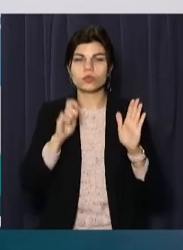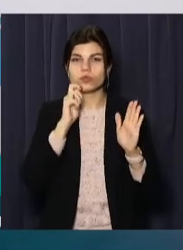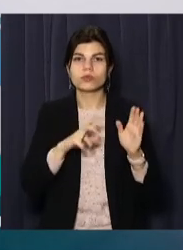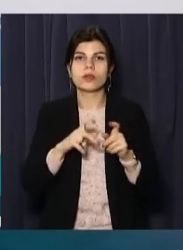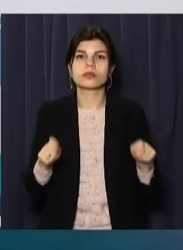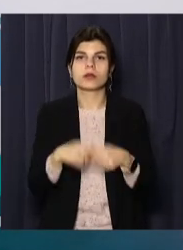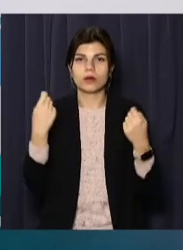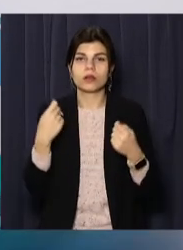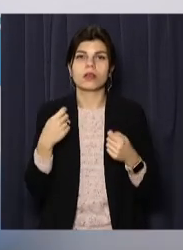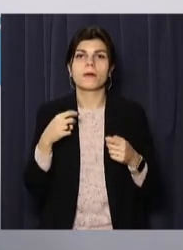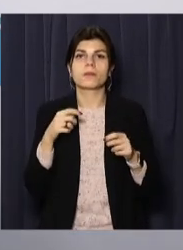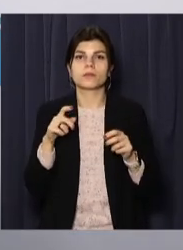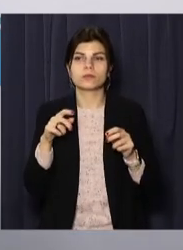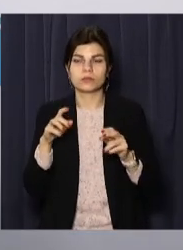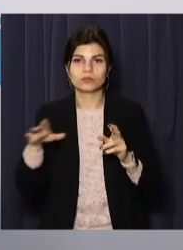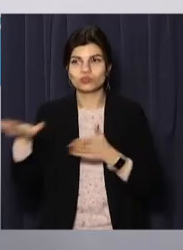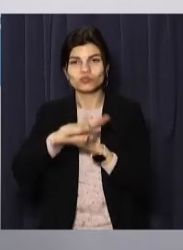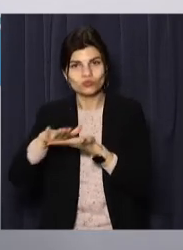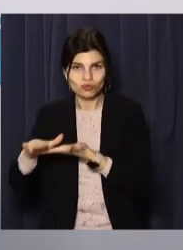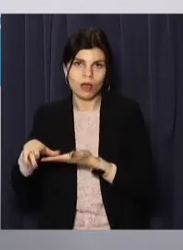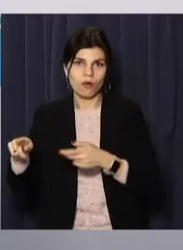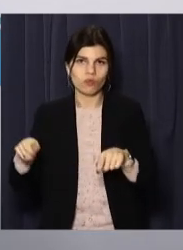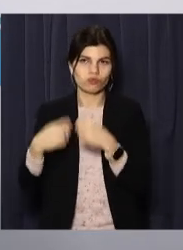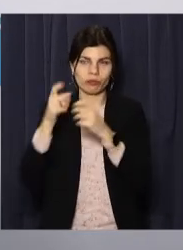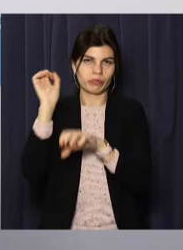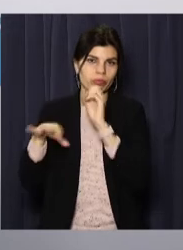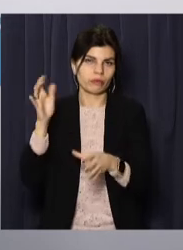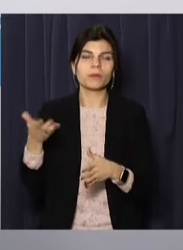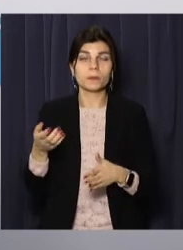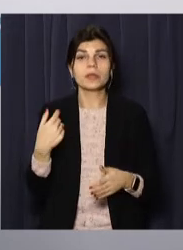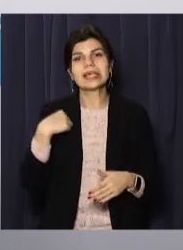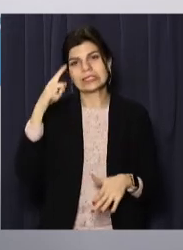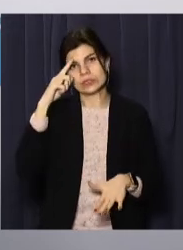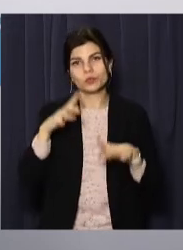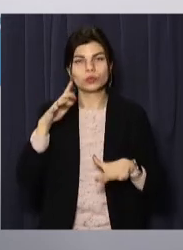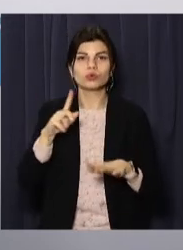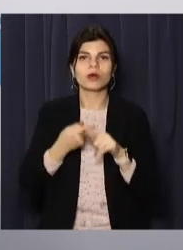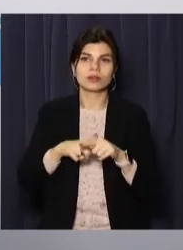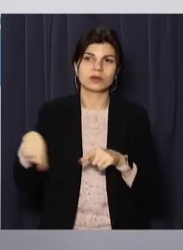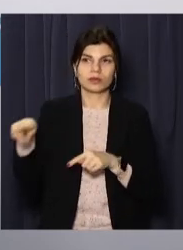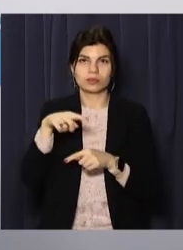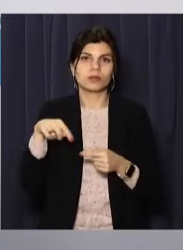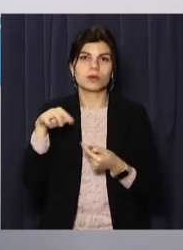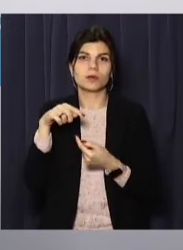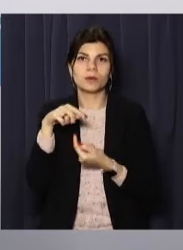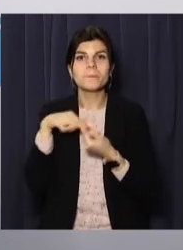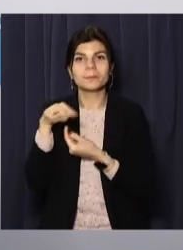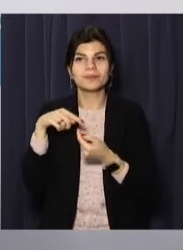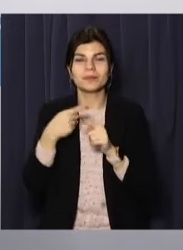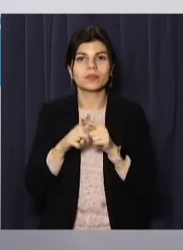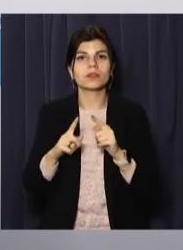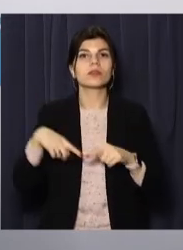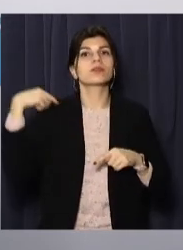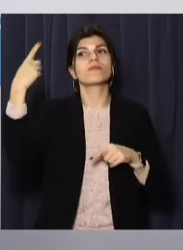нарушение правил благоустройства. И я сомневаюсь, что эти предприниматели теперь на следующем году